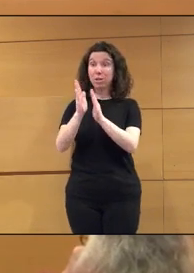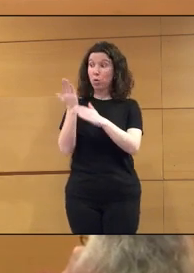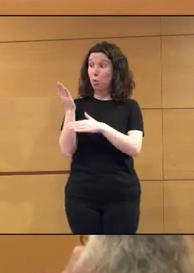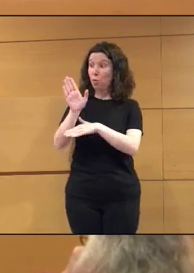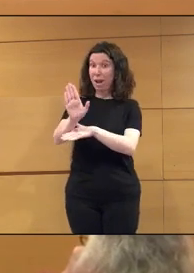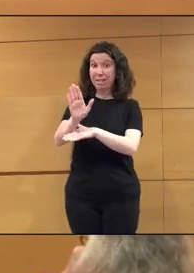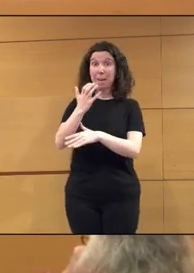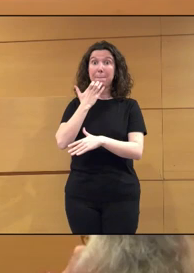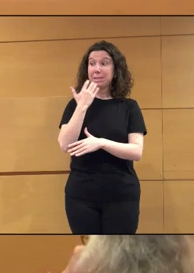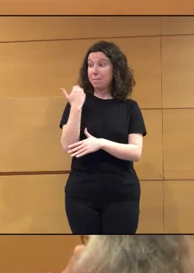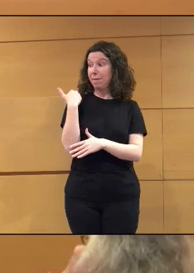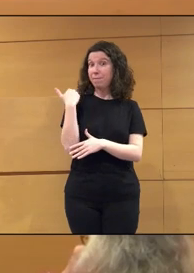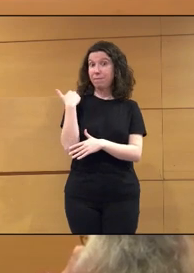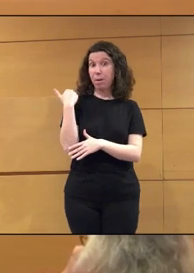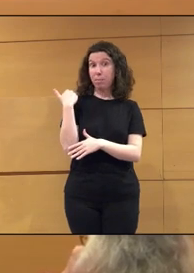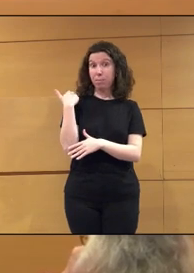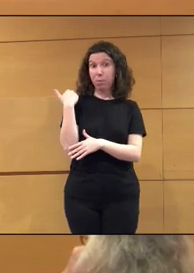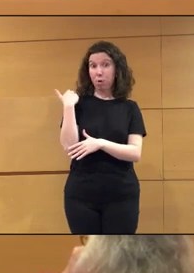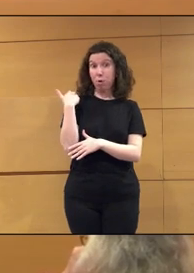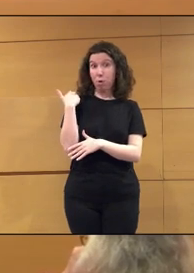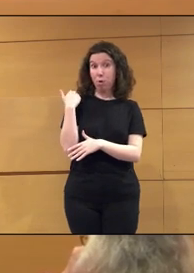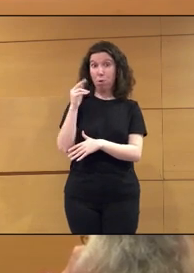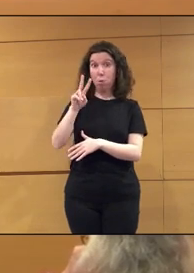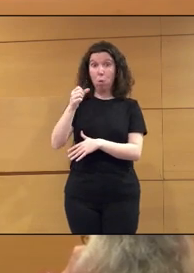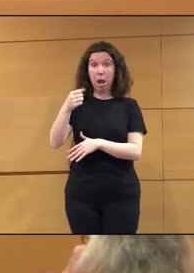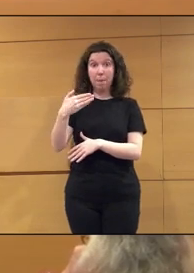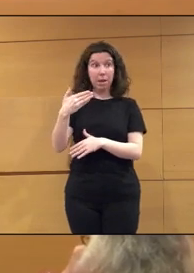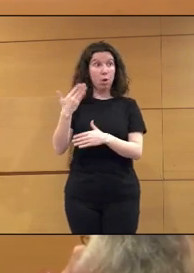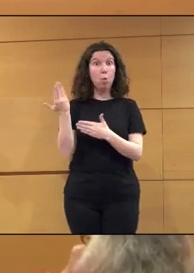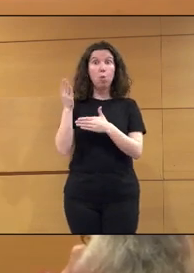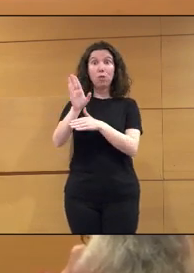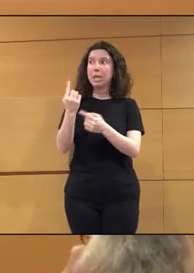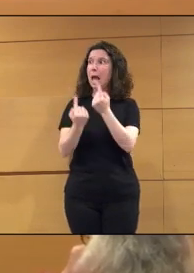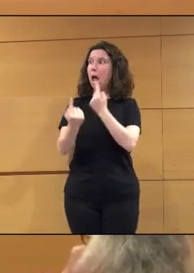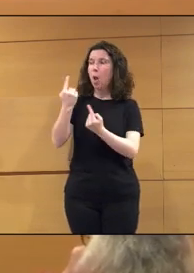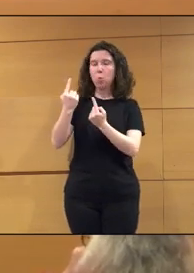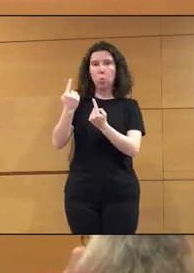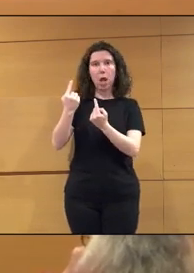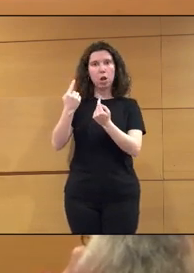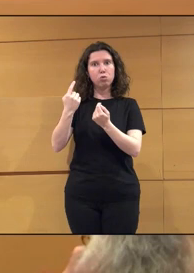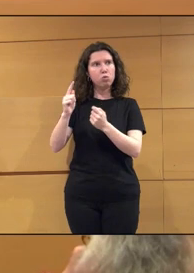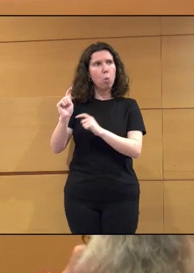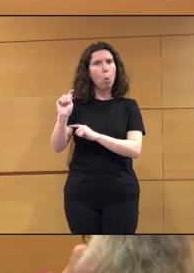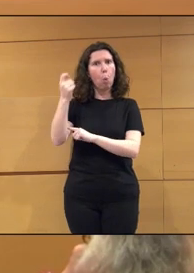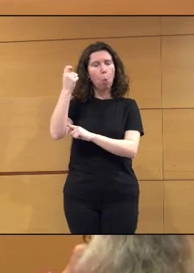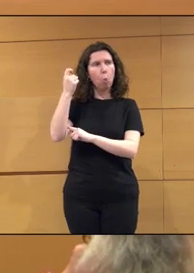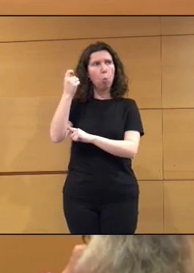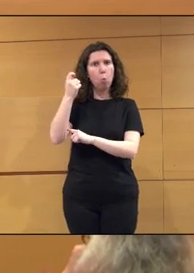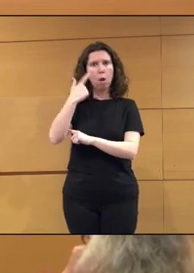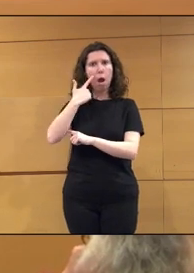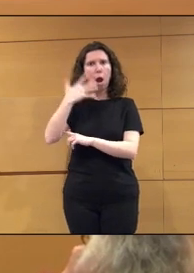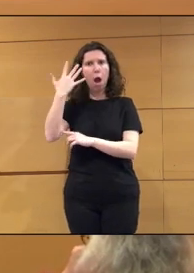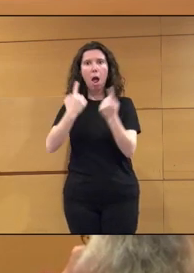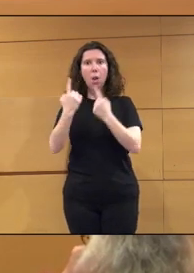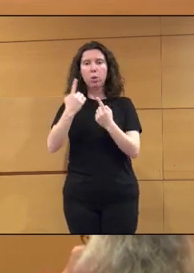universitat em vam oferir una fa un temps, algunes van tenir molt d'èxit, les altres les van haver de tancar. Llavors, és com un peix